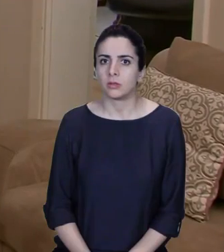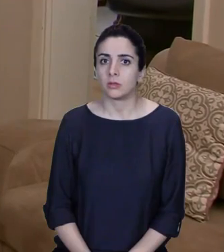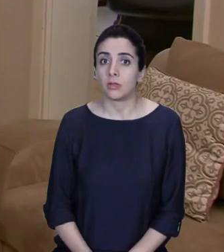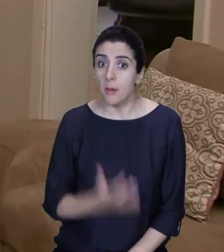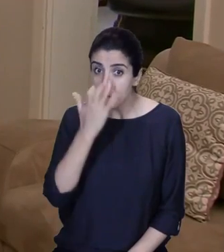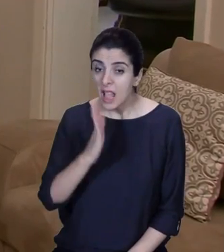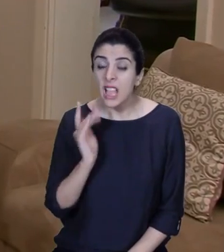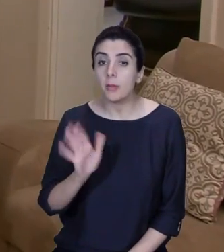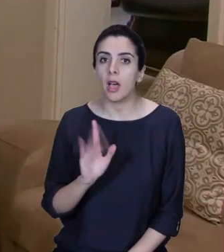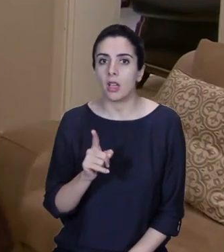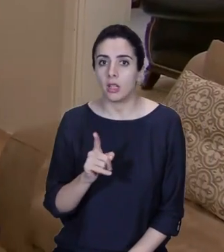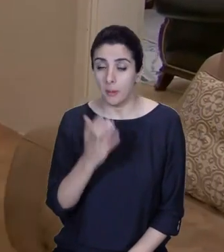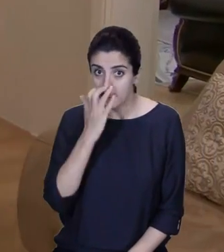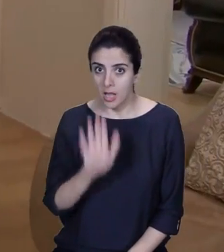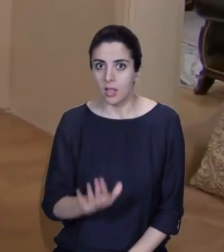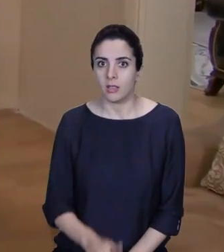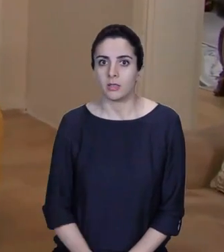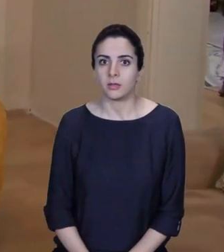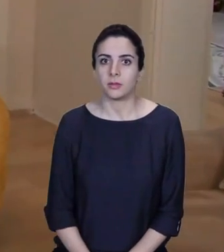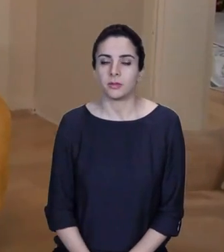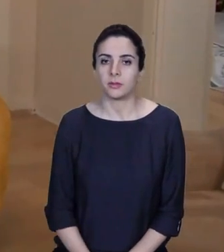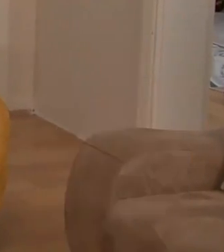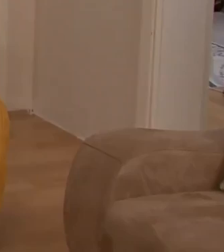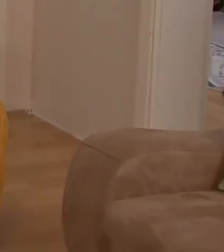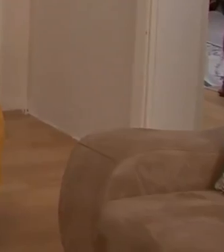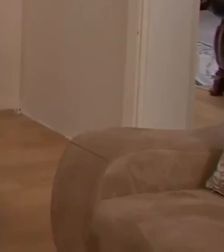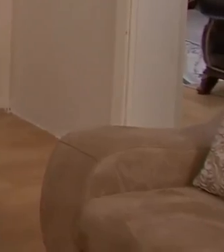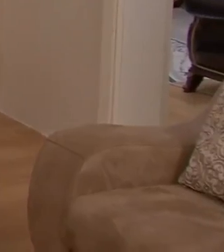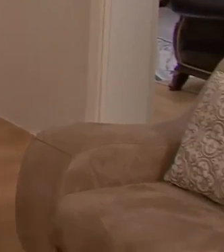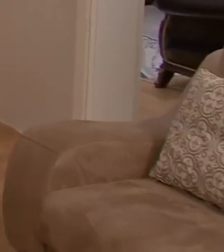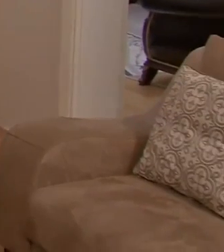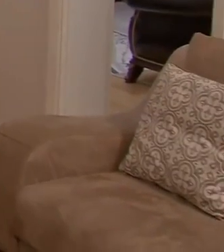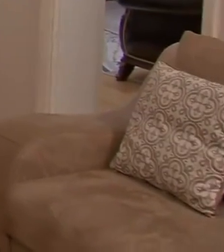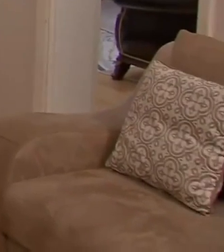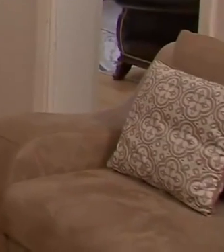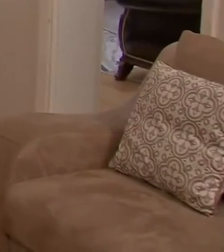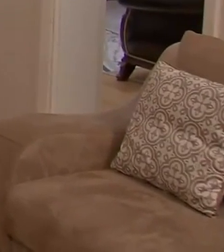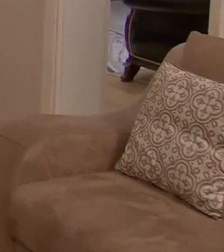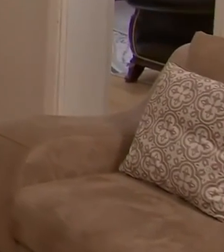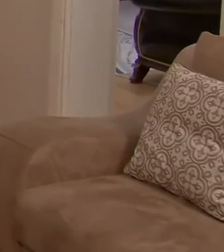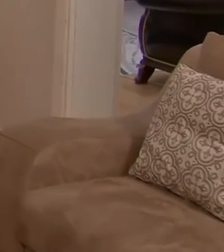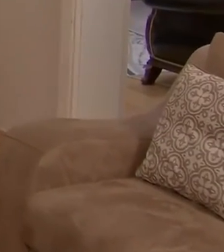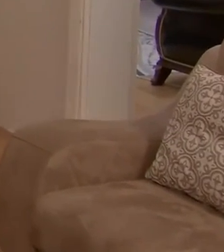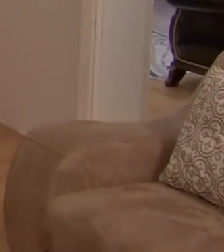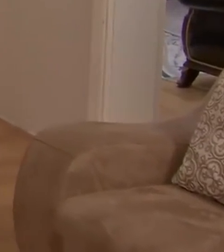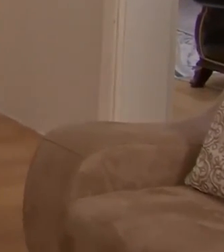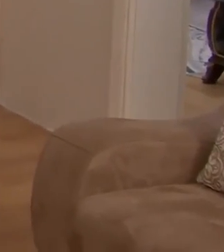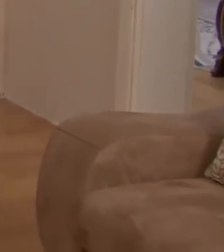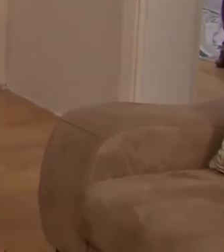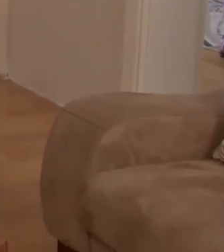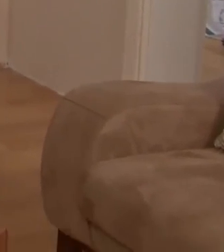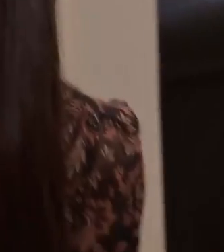Sakın kıpırdama bir yere. Sakın. Sevim kapıya gitti. Zehra çantasını ortadaki sehpaya koydu. Sarı berjere